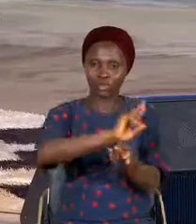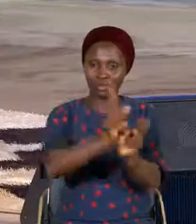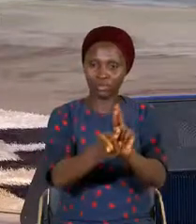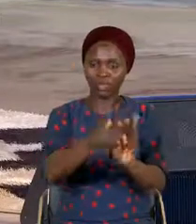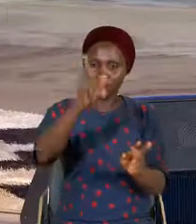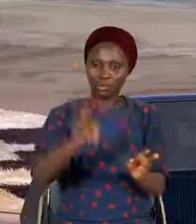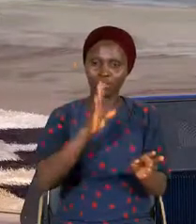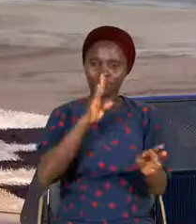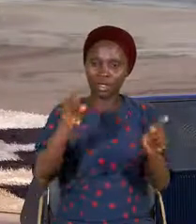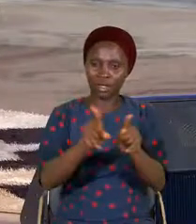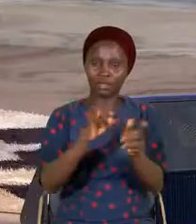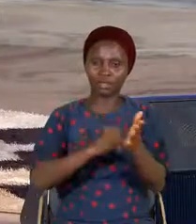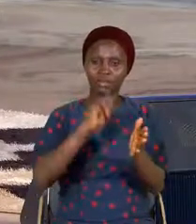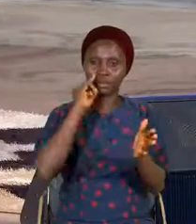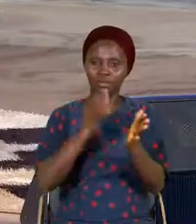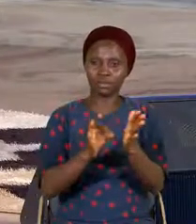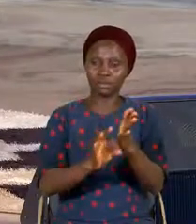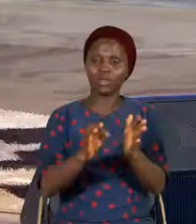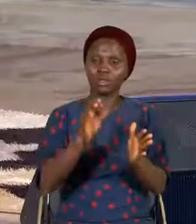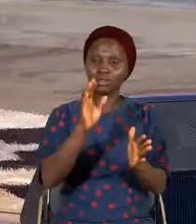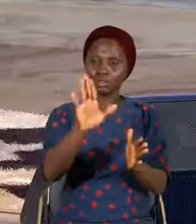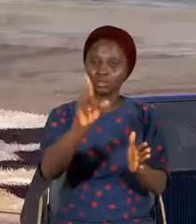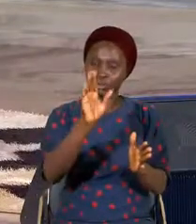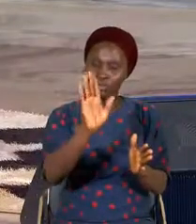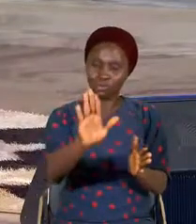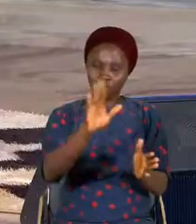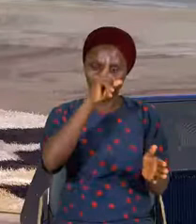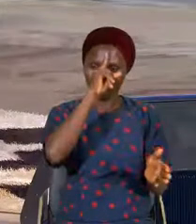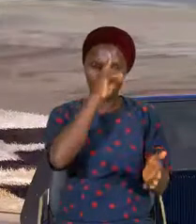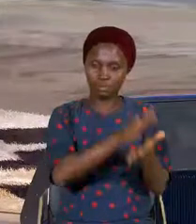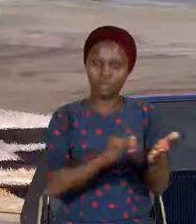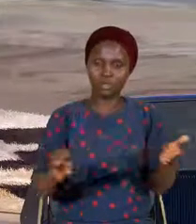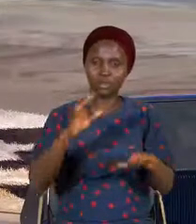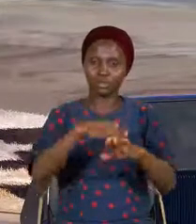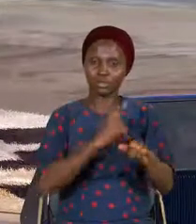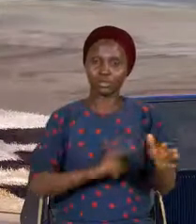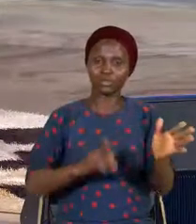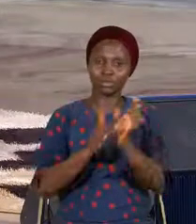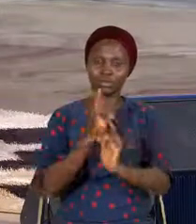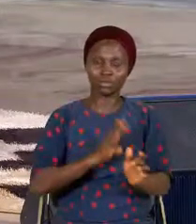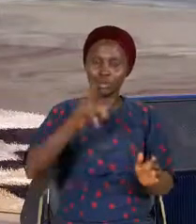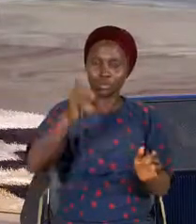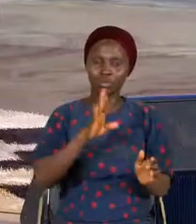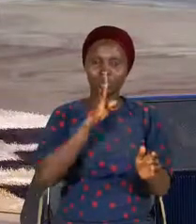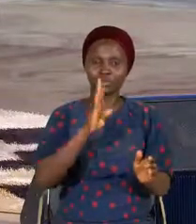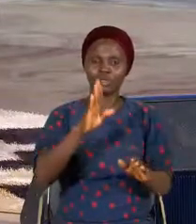être selon qu'il est écrit. Ta croyance, ta foi au Seigneur Jésus-Christ doit être selon qu'il est